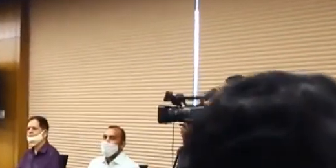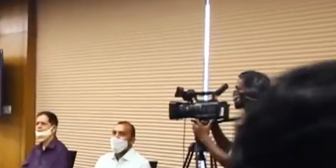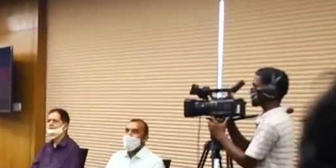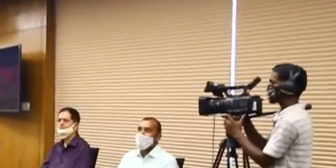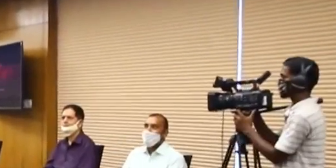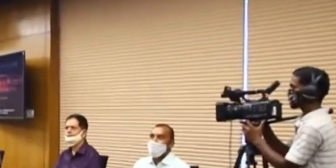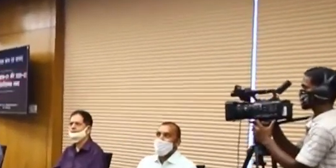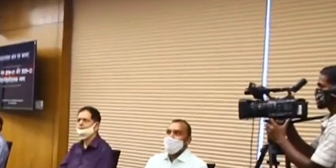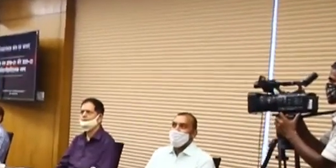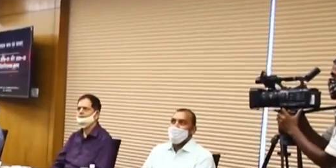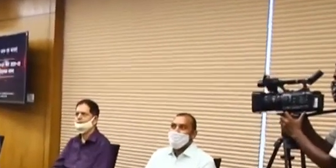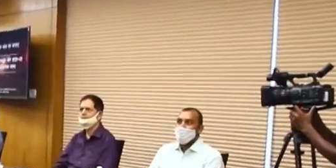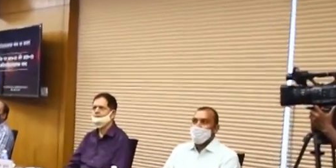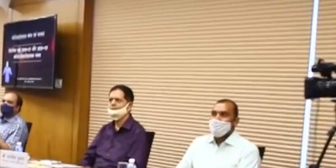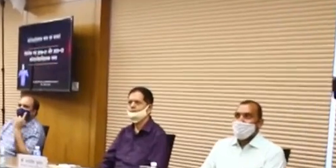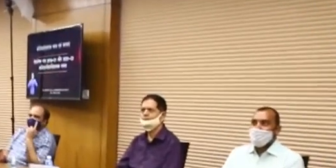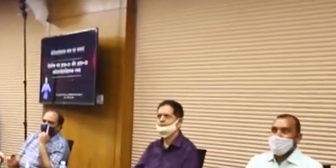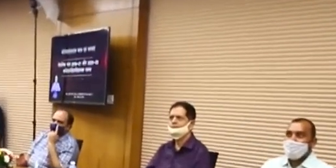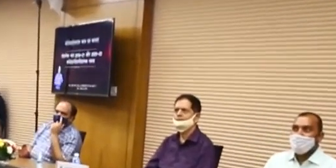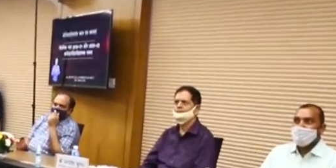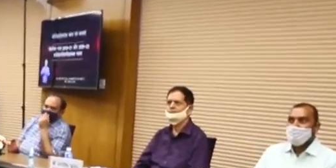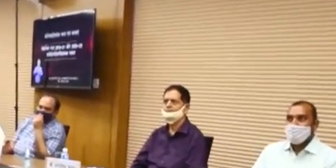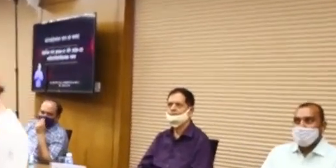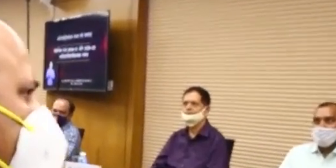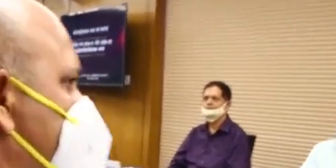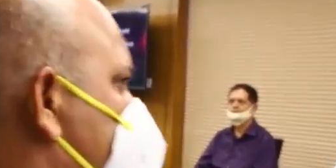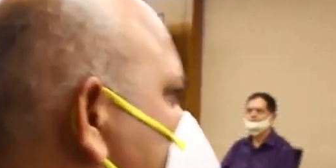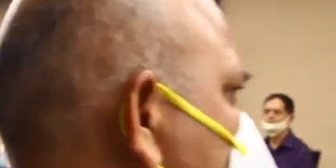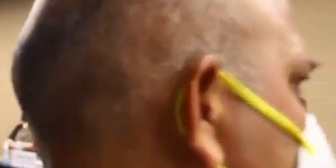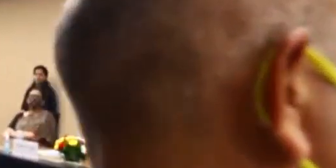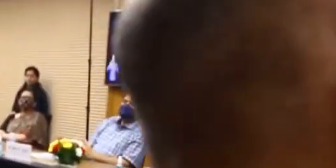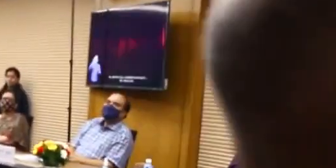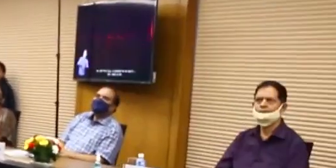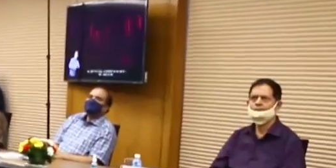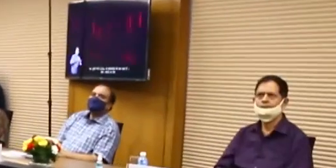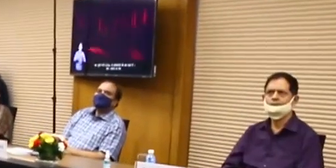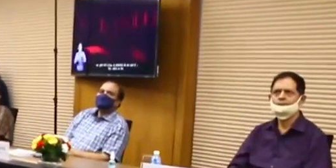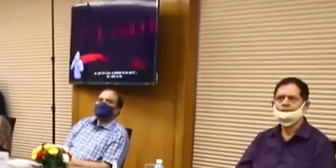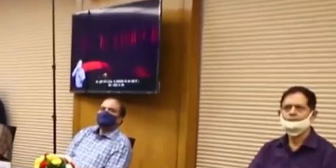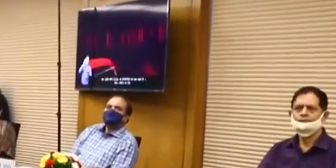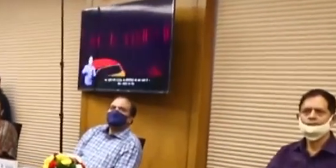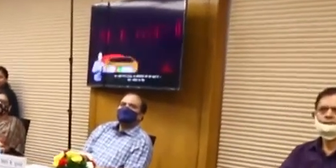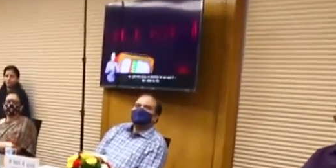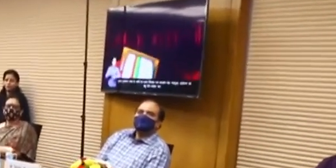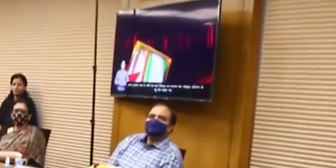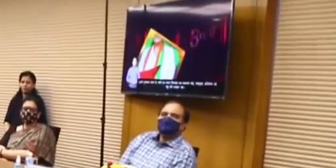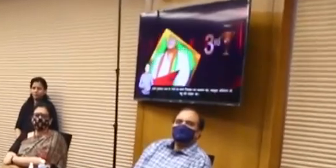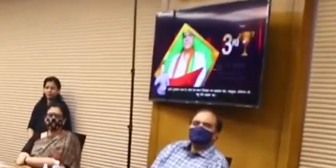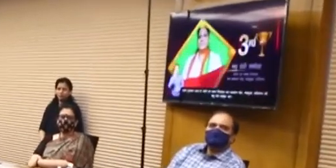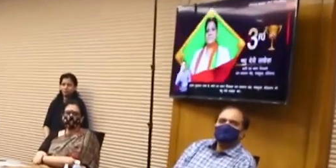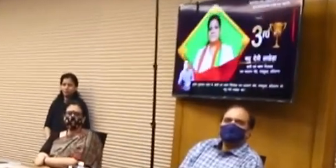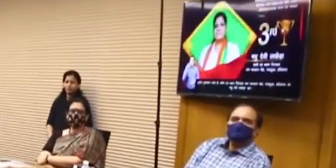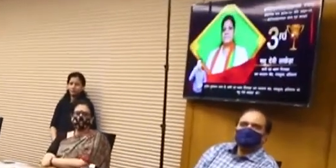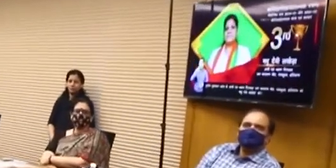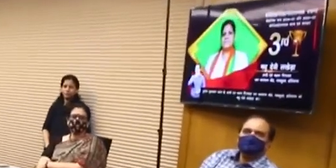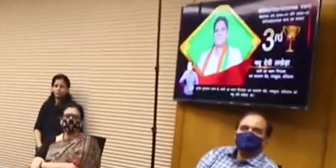है। अब दूसरी श्रेणी DTISL के प्रतिभागियों की ओर बढ़ती है। क्षेत्र कविता या गीत। तृतीय पुरस्कार